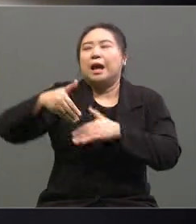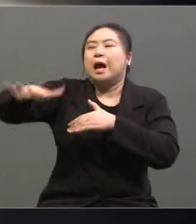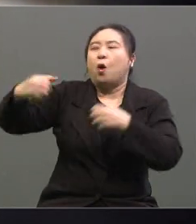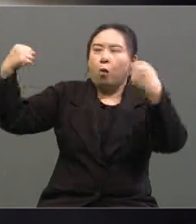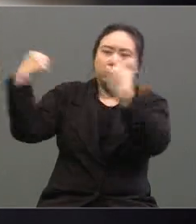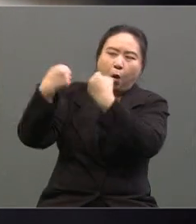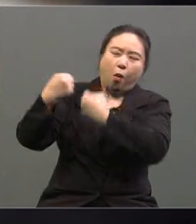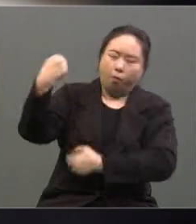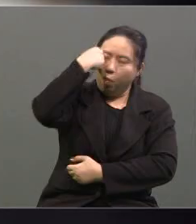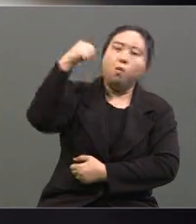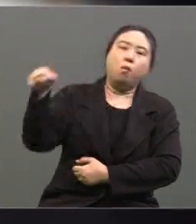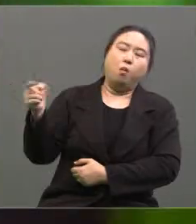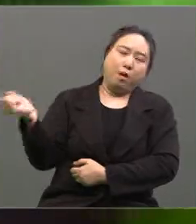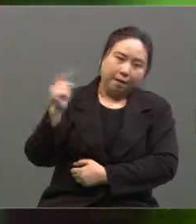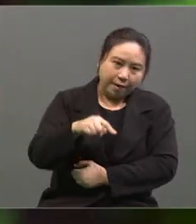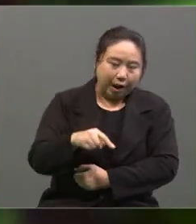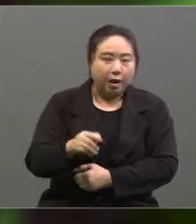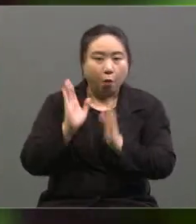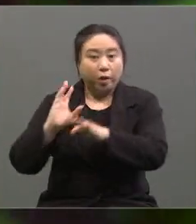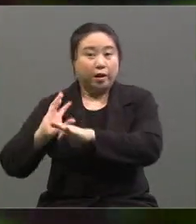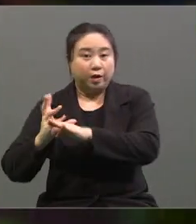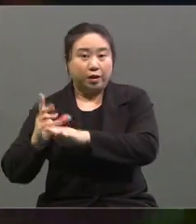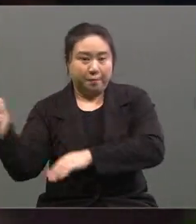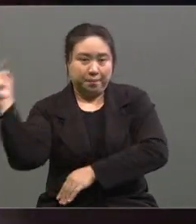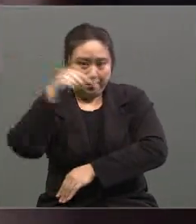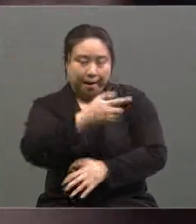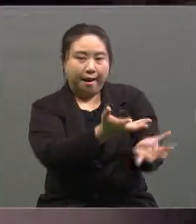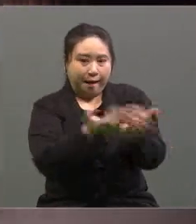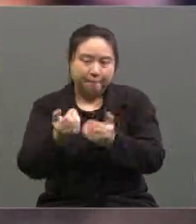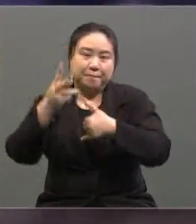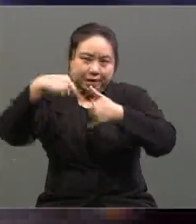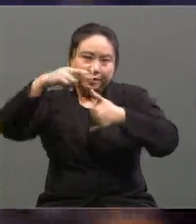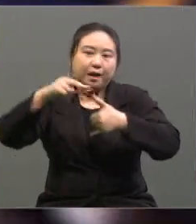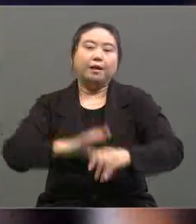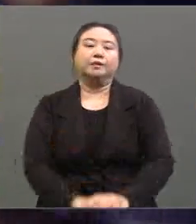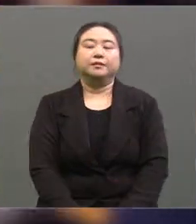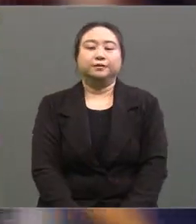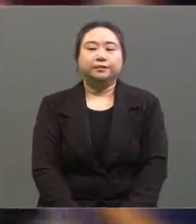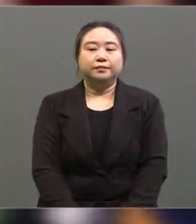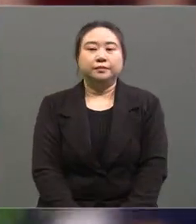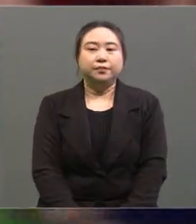ที่อื่นเจ้าหน้าที่จึงประสานหน่วยกู้ภัยมารับตัวเพื่อส่งไปรักษาต่อไปนั่นเองค่ะ